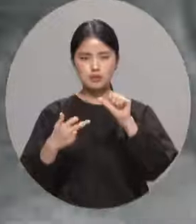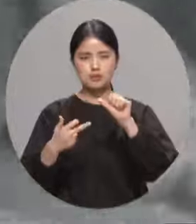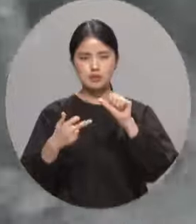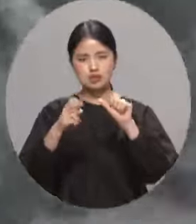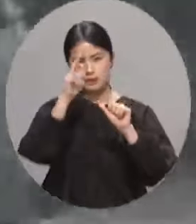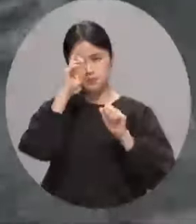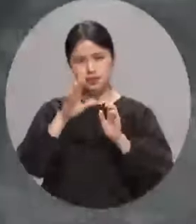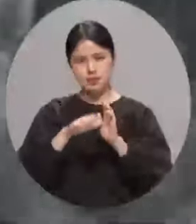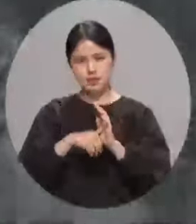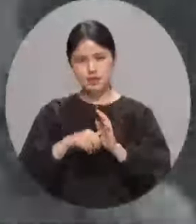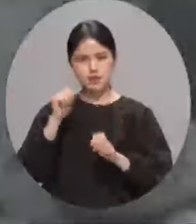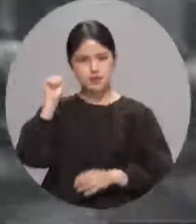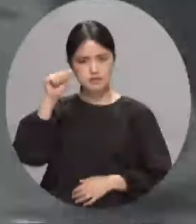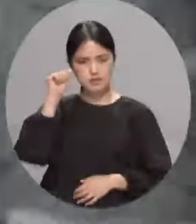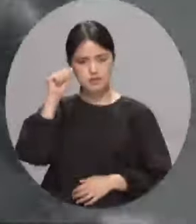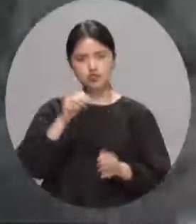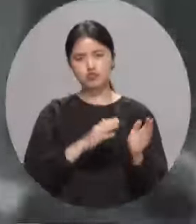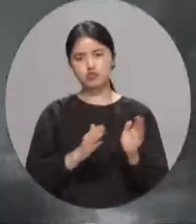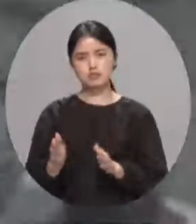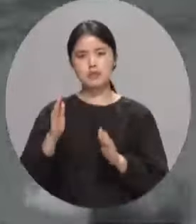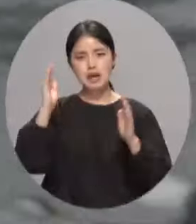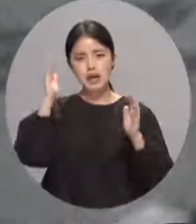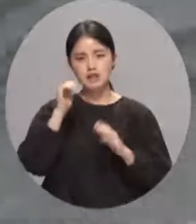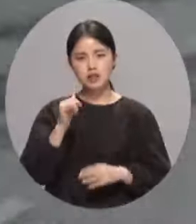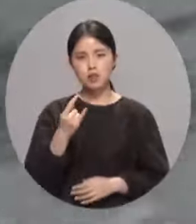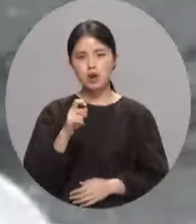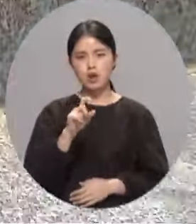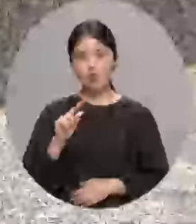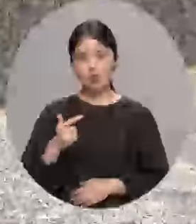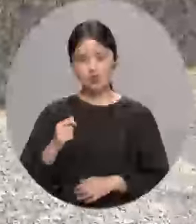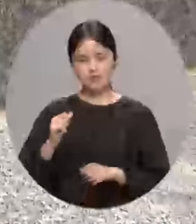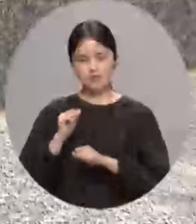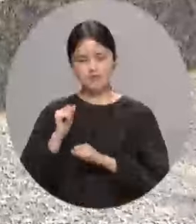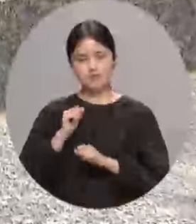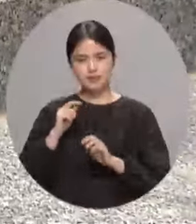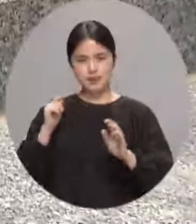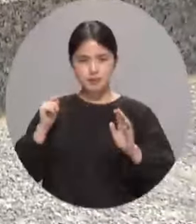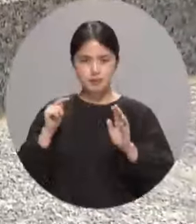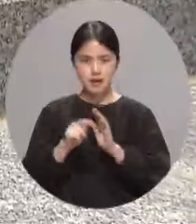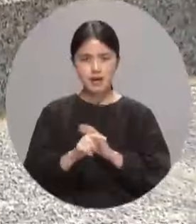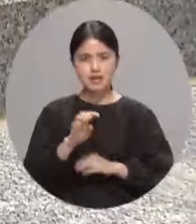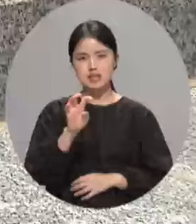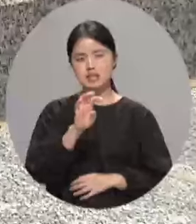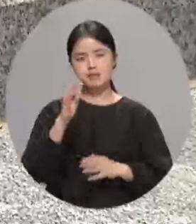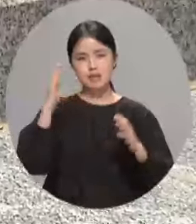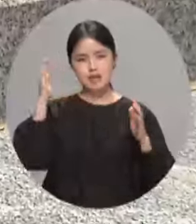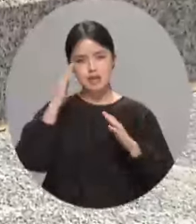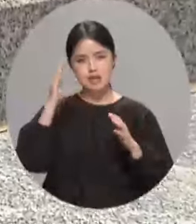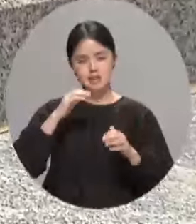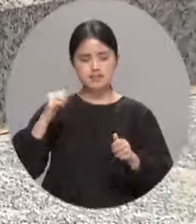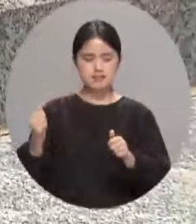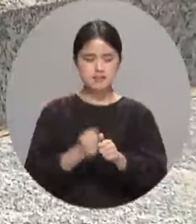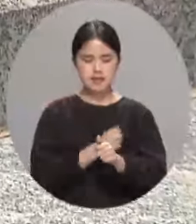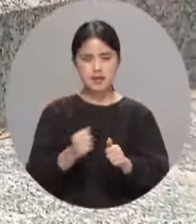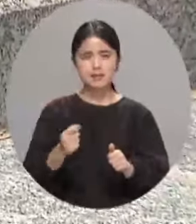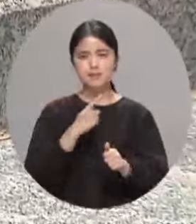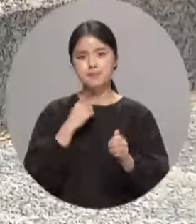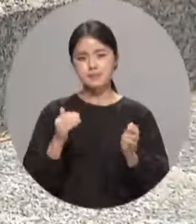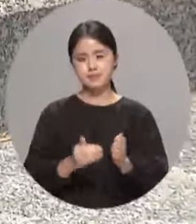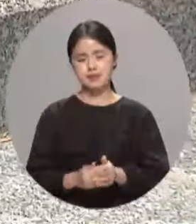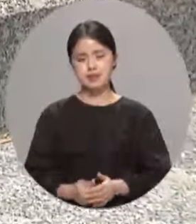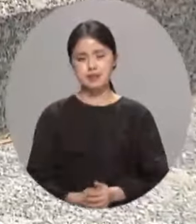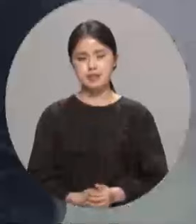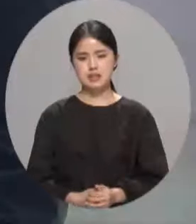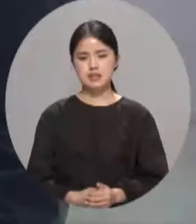무렵 농성을 준비하던 전북대 학생회관에 계엄군이 들이닥쳐 40여 명의 학생을 짓밟고 폭행했습니다.